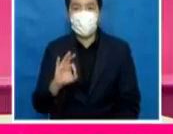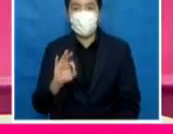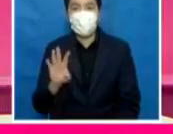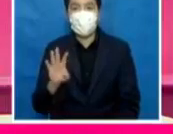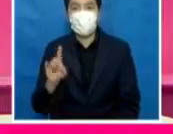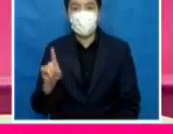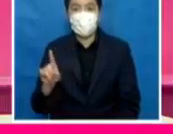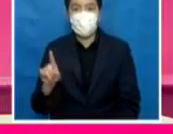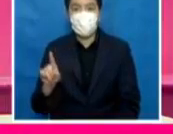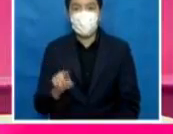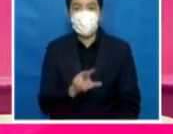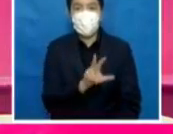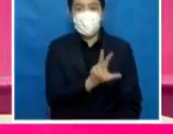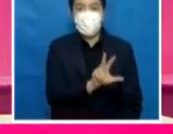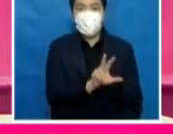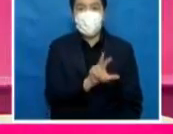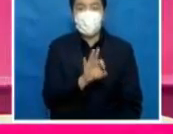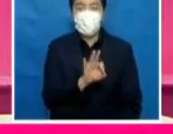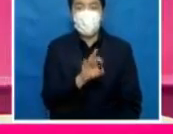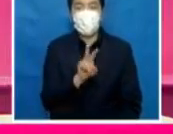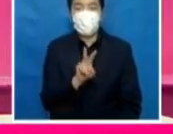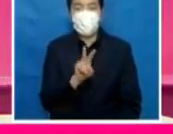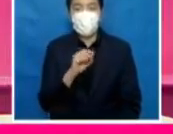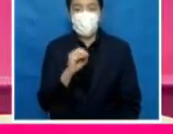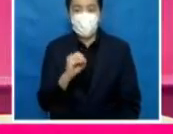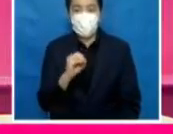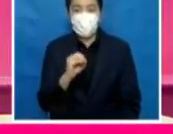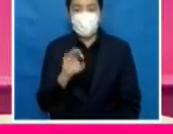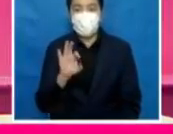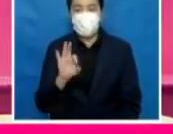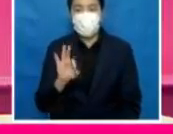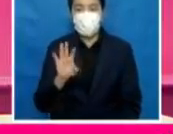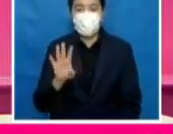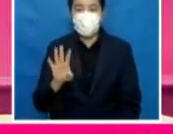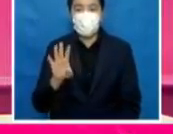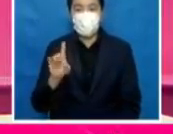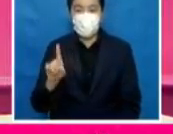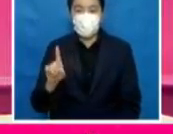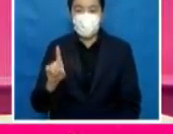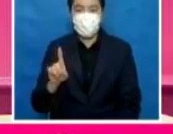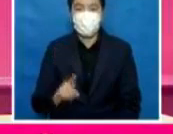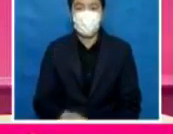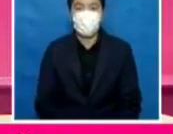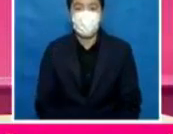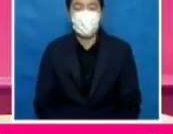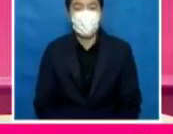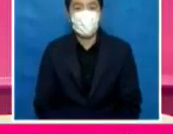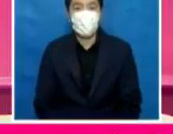941 3 920 941